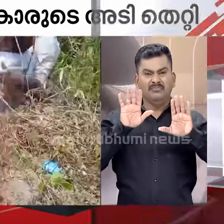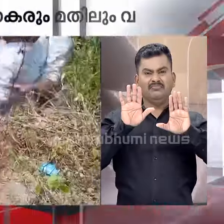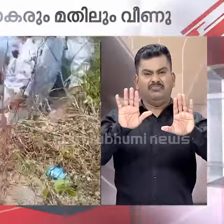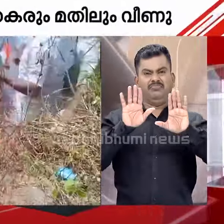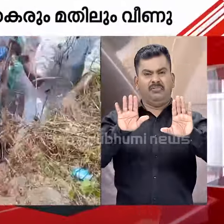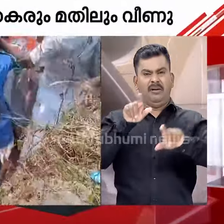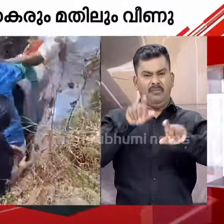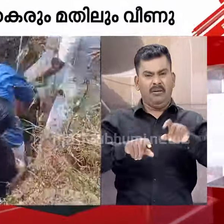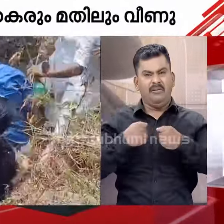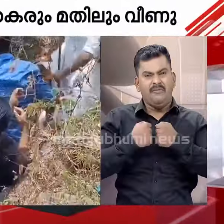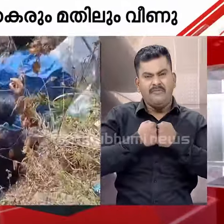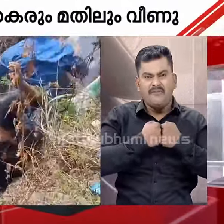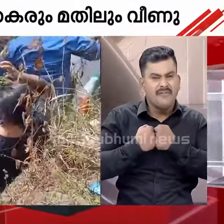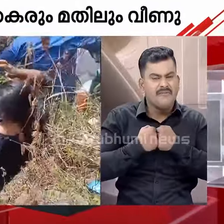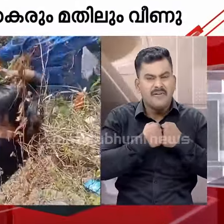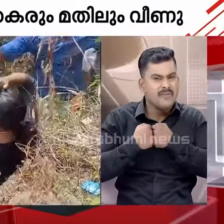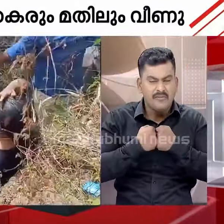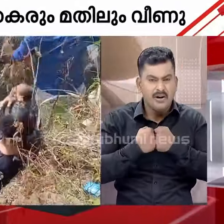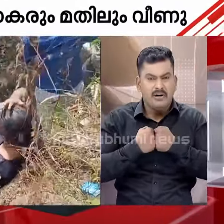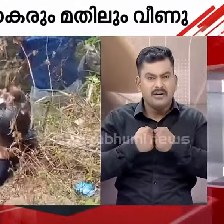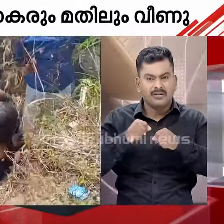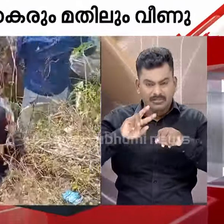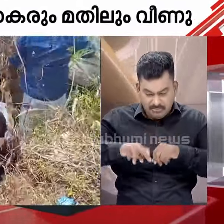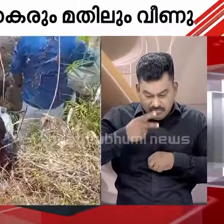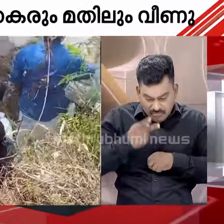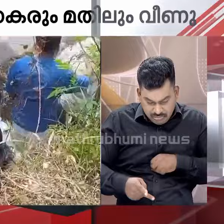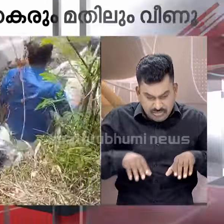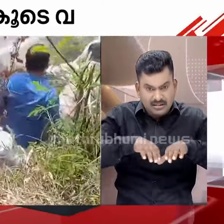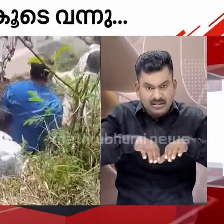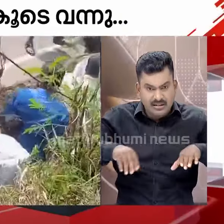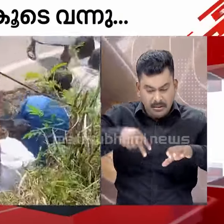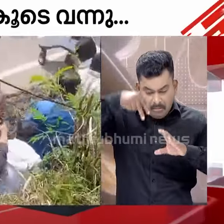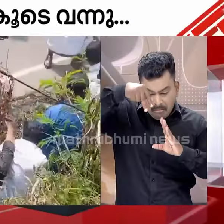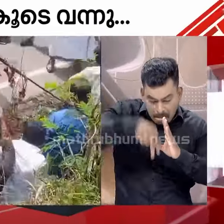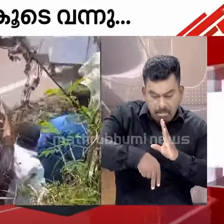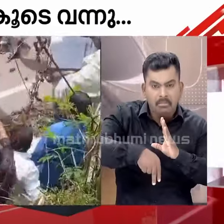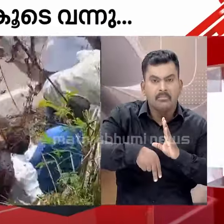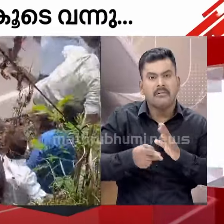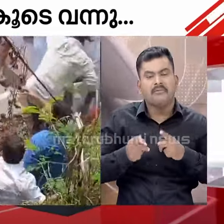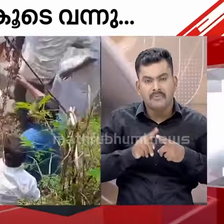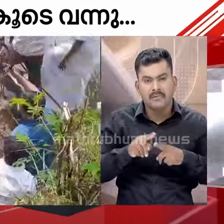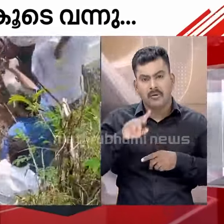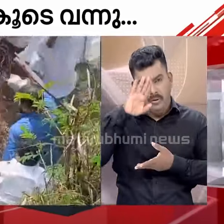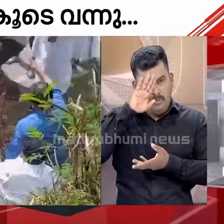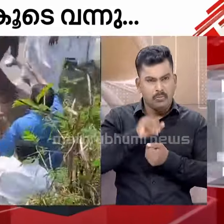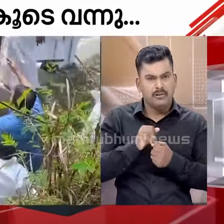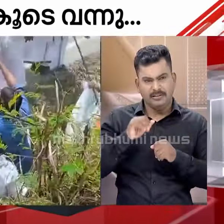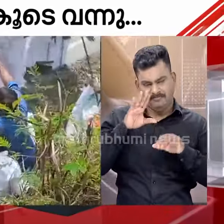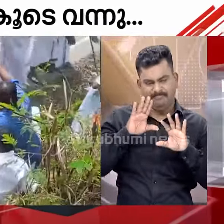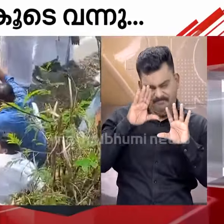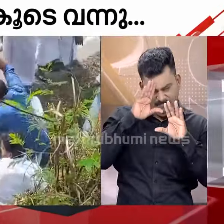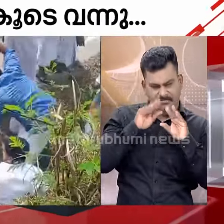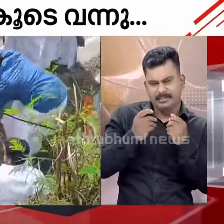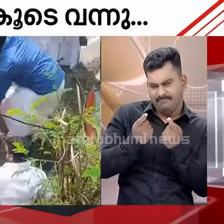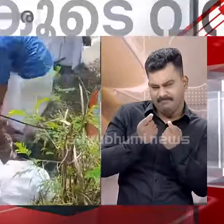ഇത് ബന്ധിച്ചിരുന്ന നഗരസഭാ മതിലിന്റെ ഭാഗങ്ങൾ അടർന്നു. പ്രവർത്തകരുടെ ഭാഗത്തു നിന്നും പ്രകോപനമുണ്ടായെങ്കിലും പോലീസ് ഇവിടെ സംയമനം പാലിച്ചു.